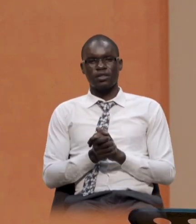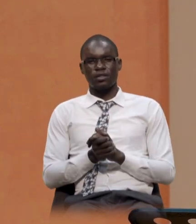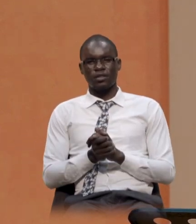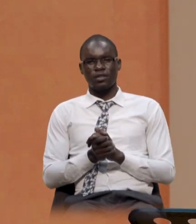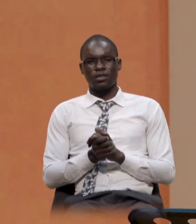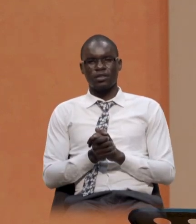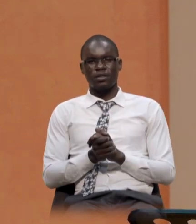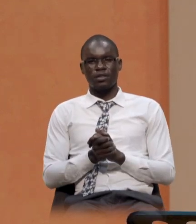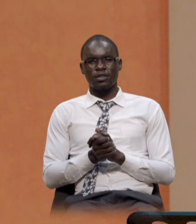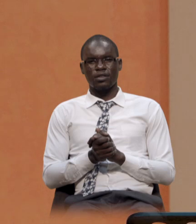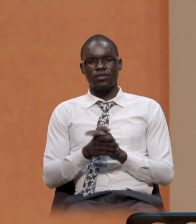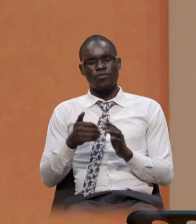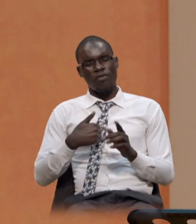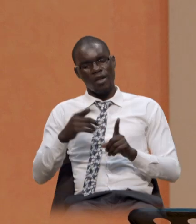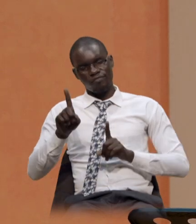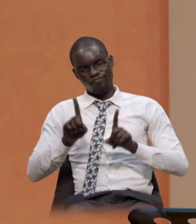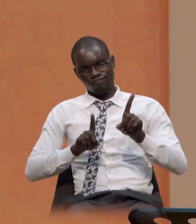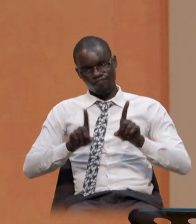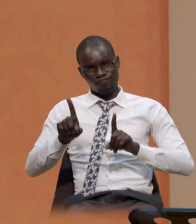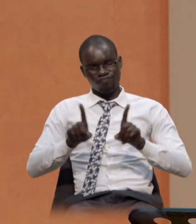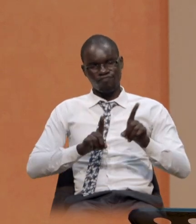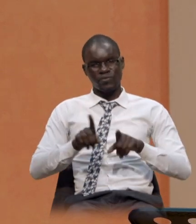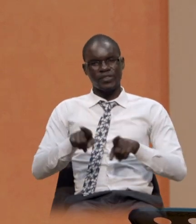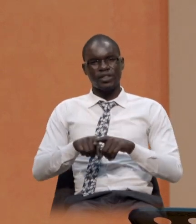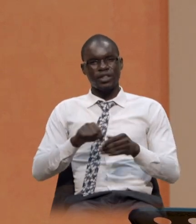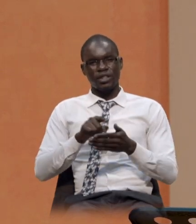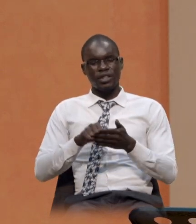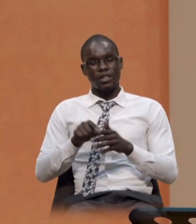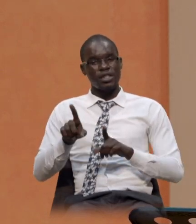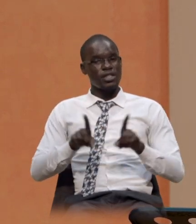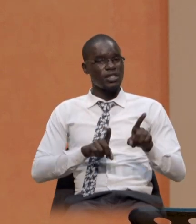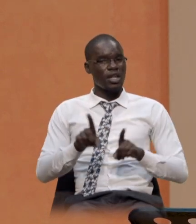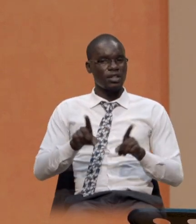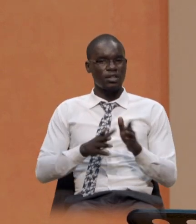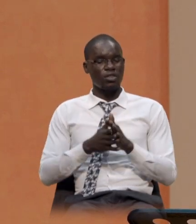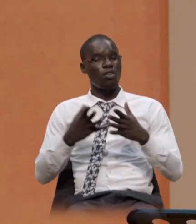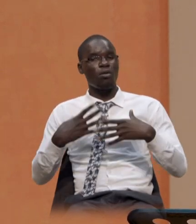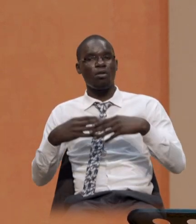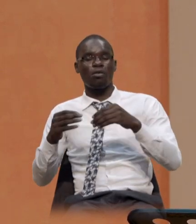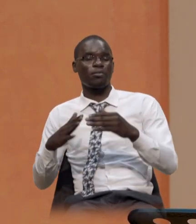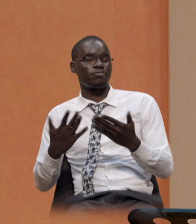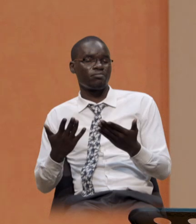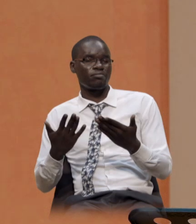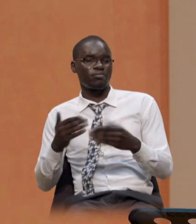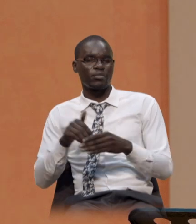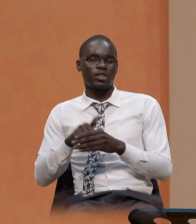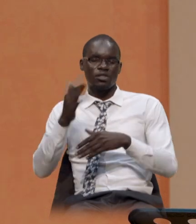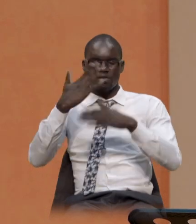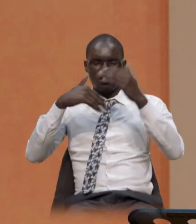tunao safari. Na safari letu ni kwenda mbinguni.